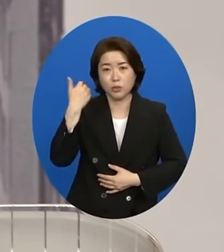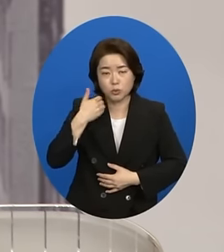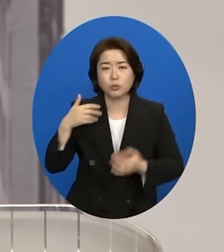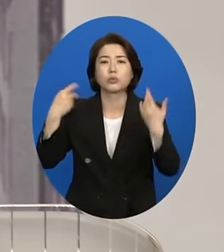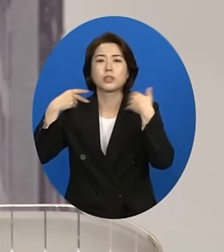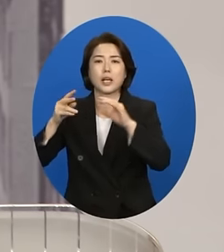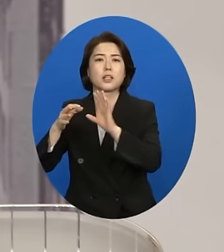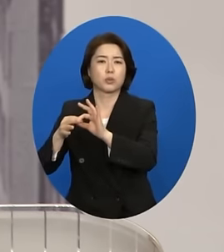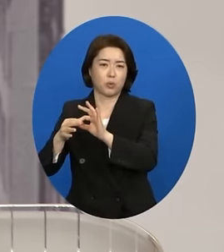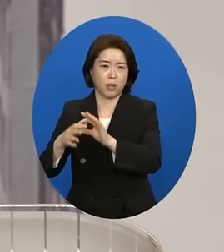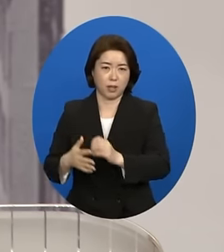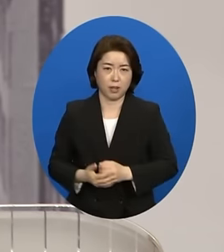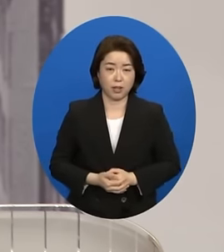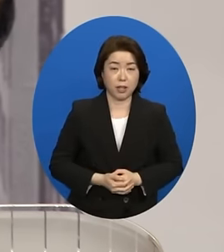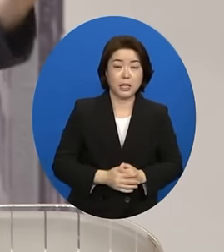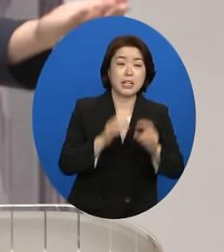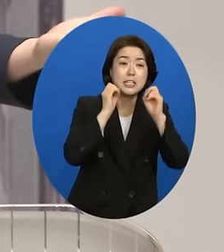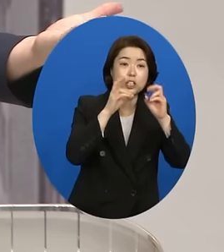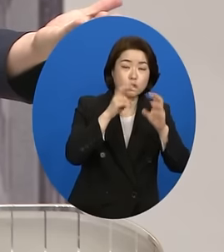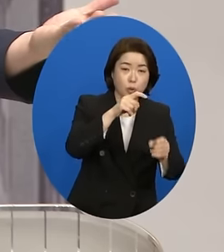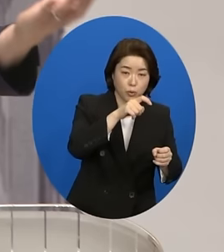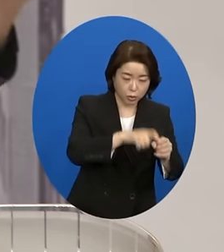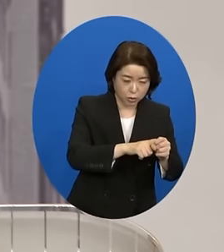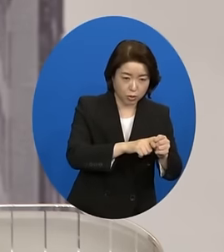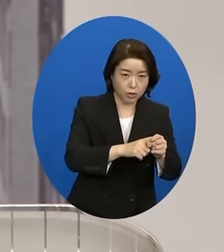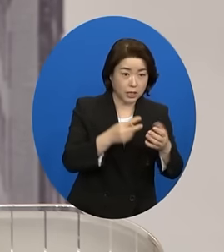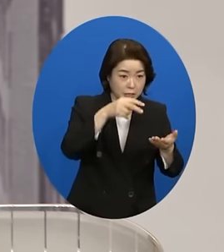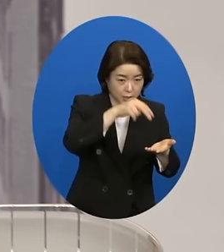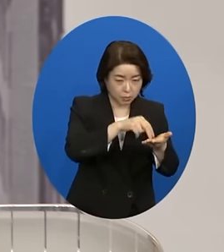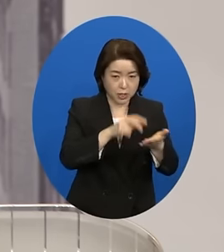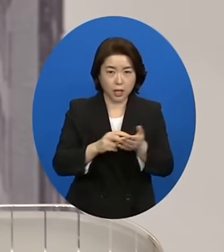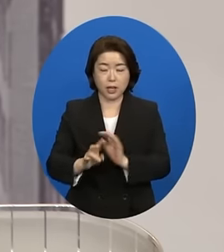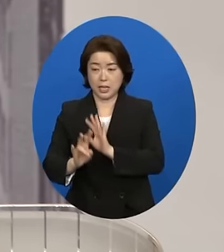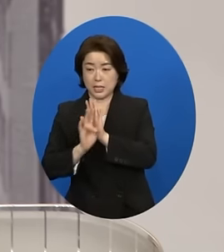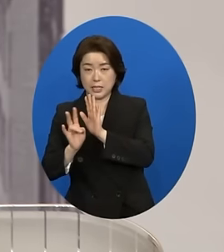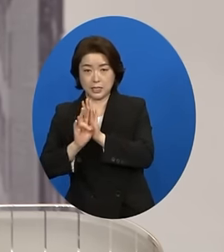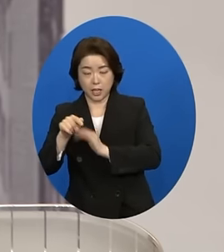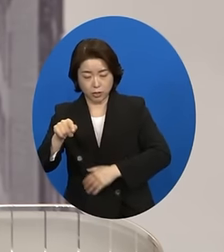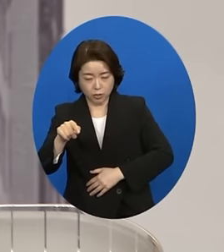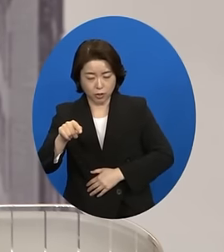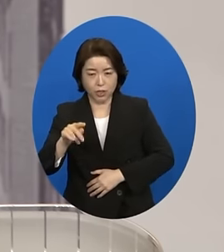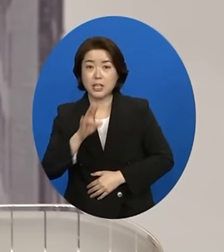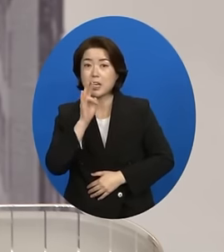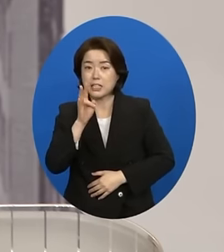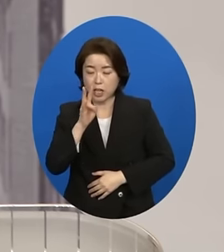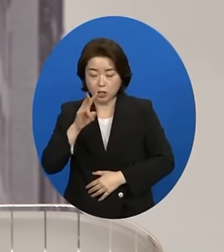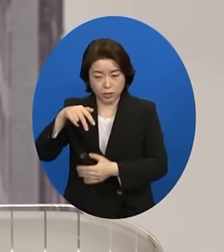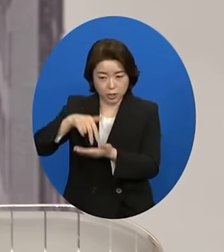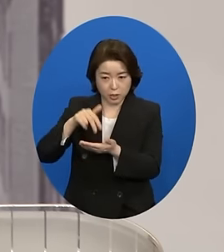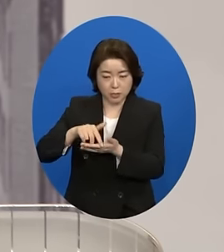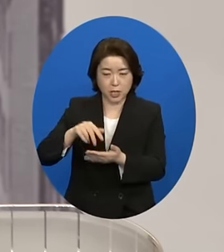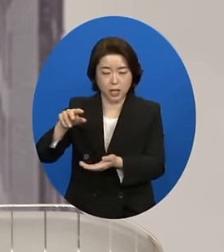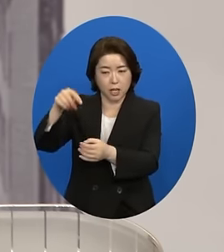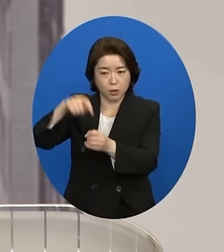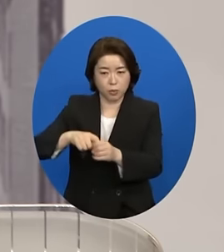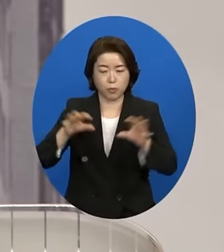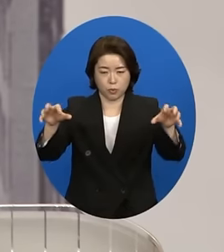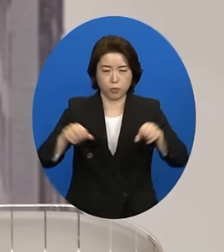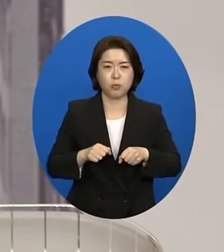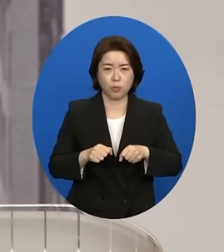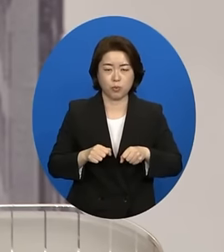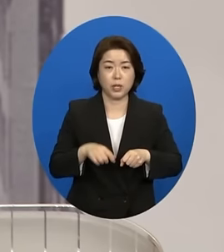것이죠. 성교적인 관점과 예언적인 관점을 함께 견지해야 된다는 것입니다. 이것이 뭐냐면